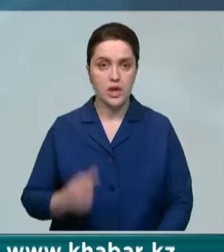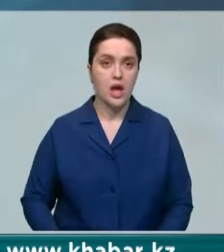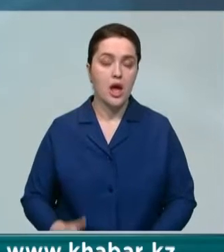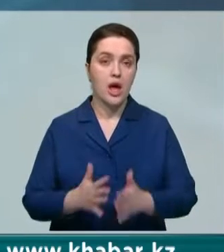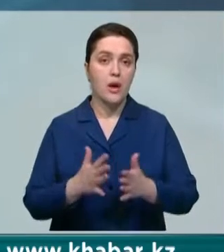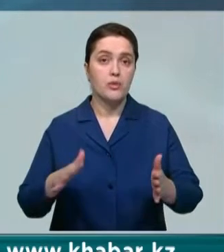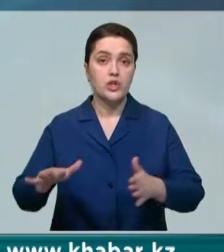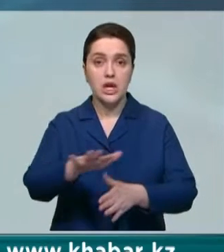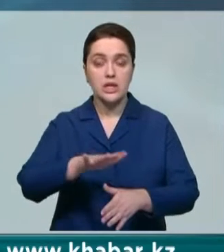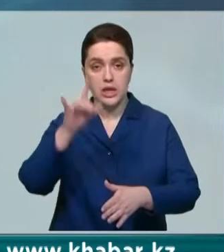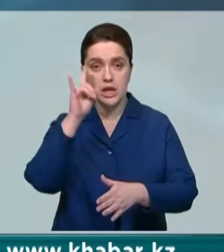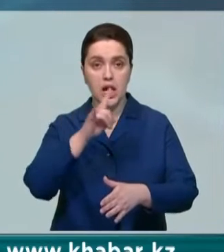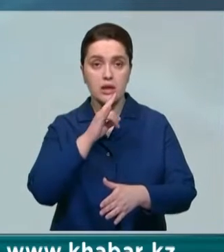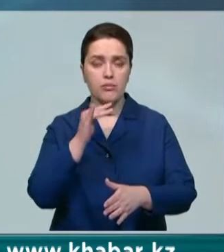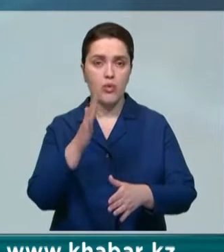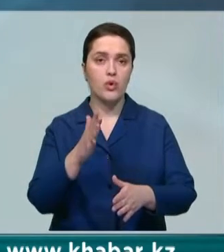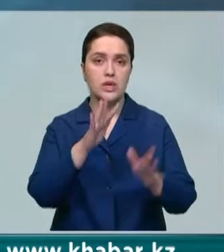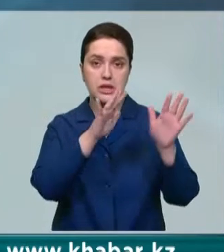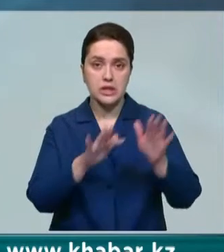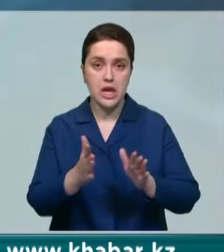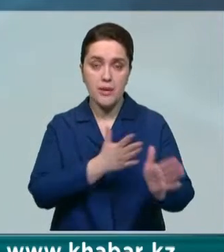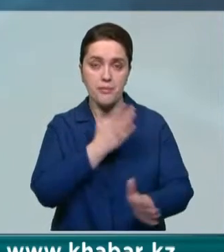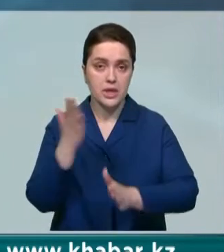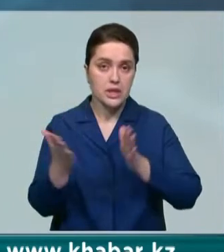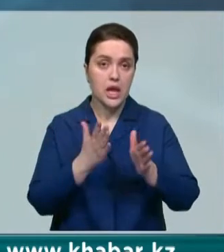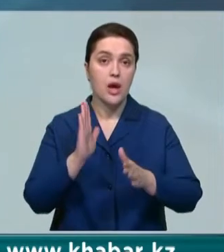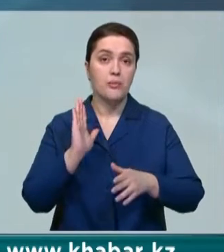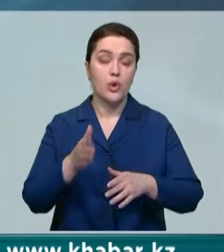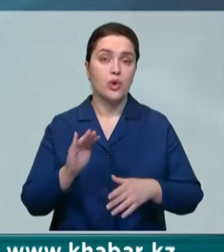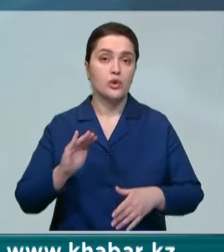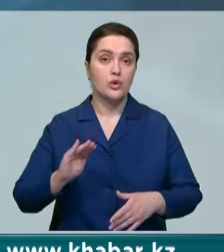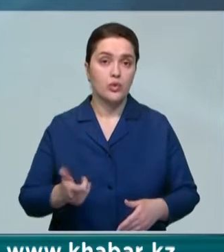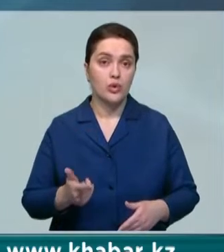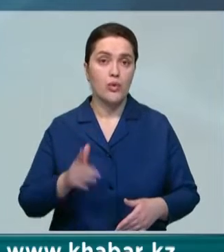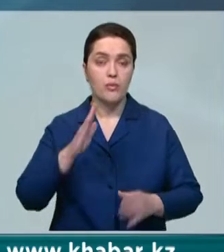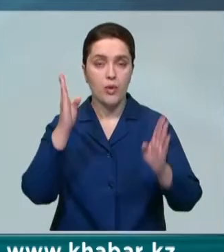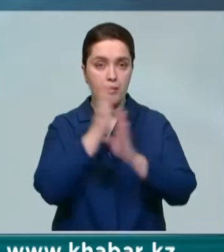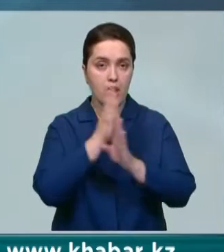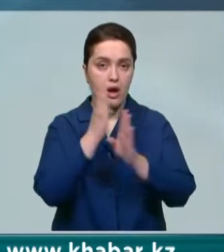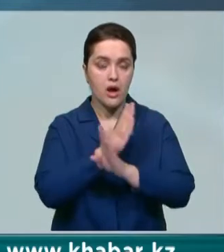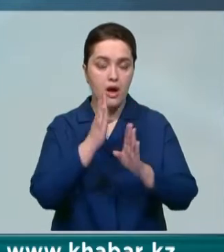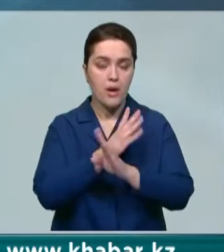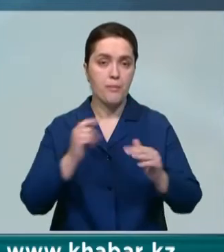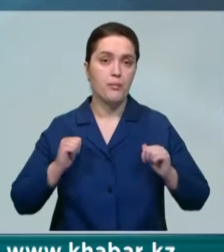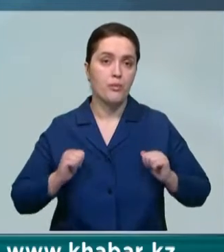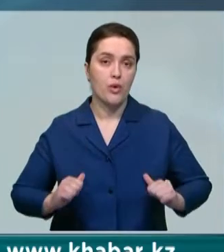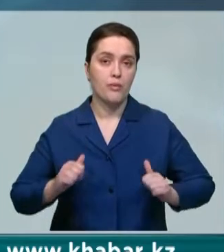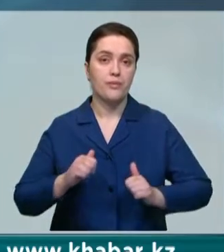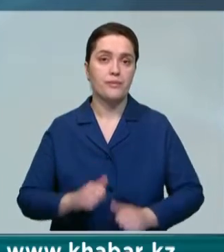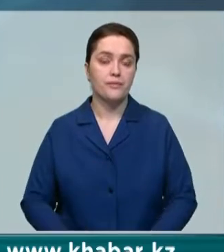На большей части Казахстана сегодня ожидаются снег, метель и усиление ветра. Только на юге страны прогнозируется погода без